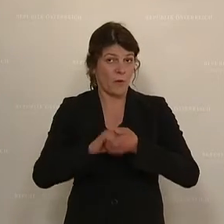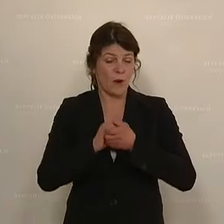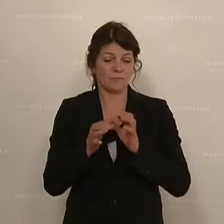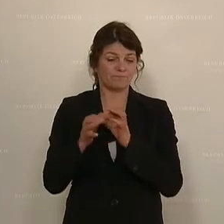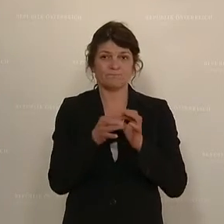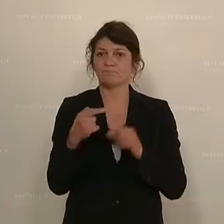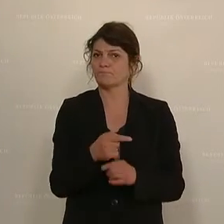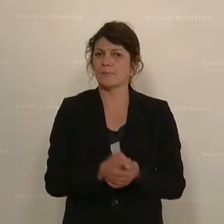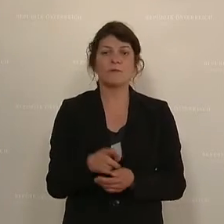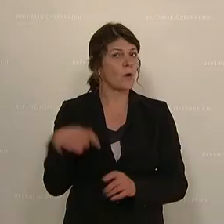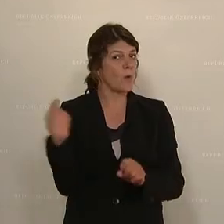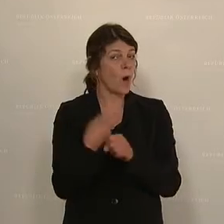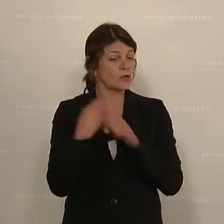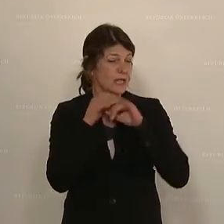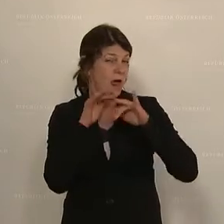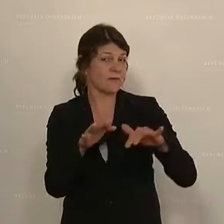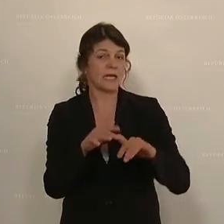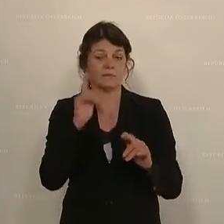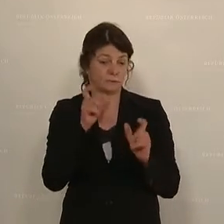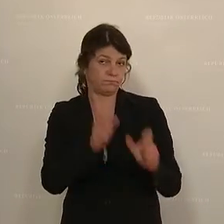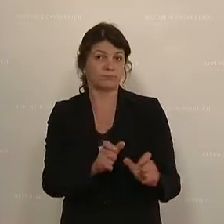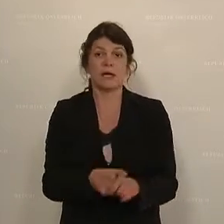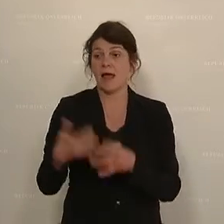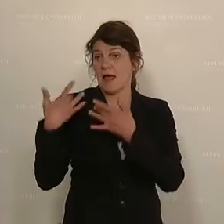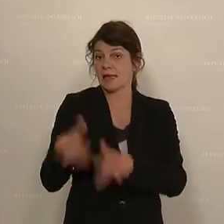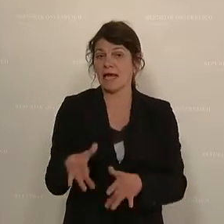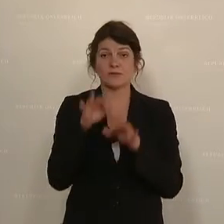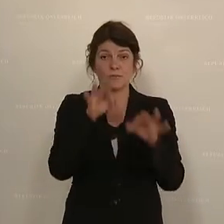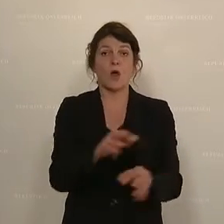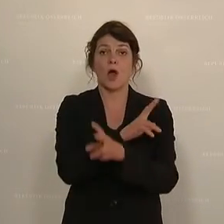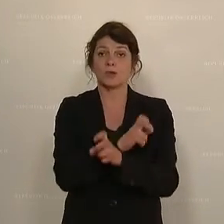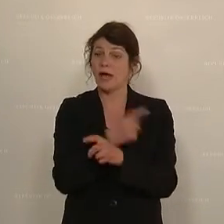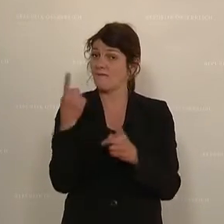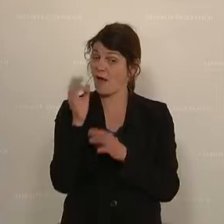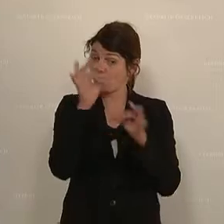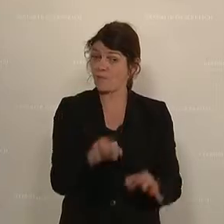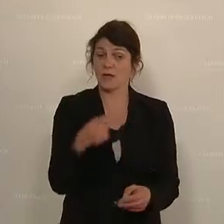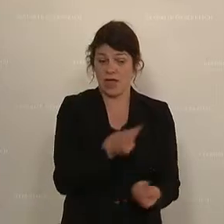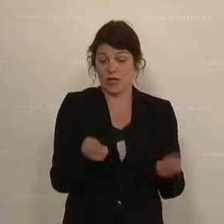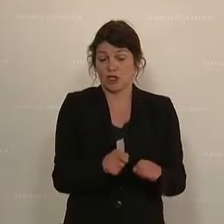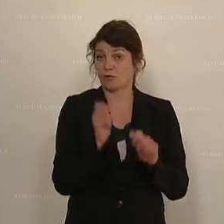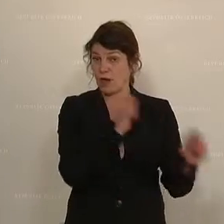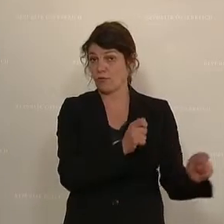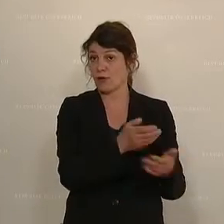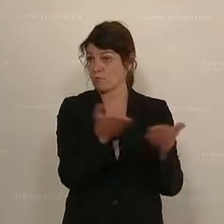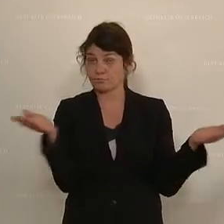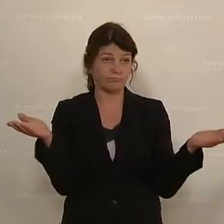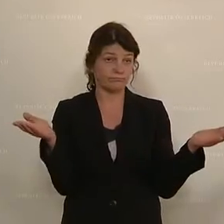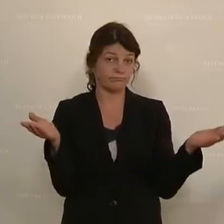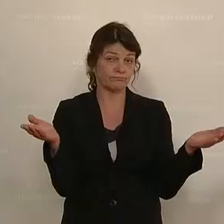betreffend Kostenlawine stoppen, Entlastung für Österreich. Wer ist für diesen Entschließungsantrag?